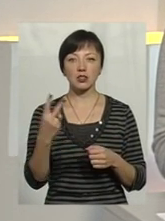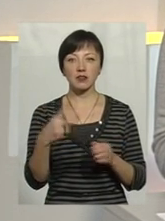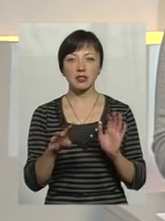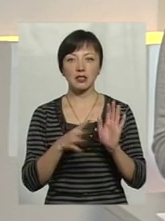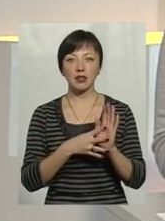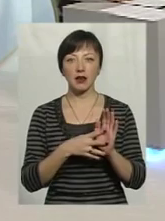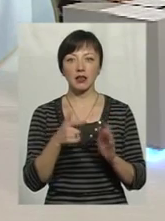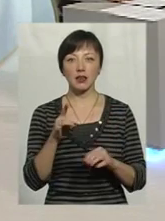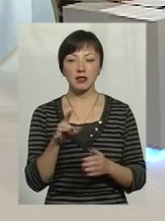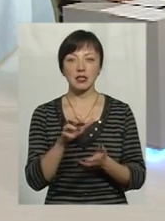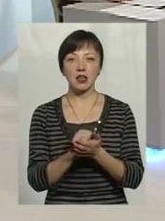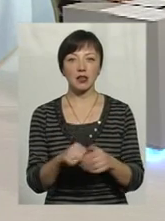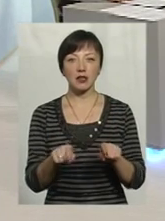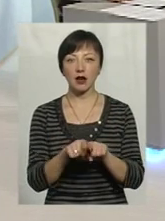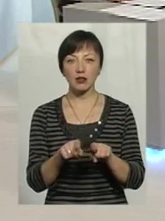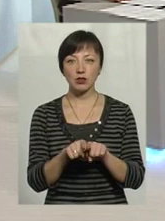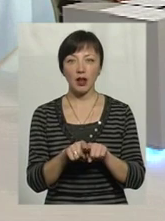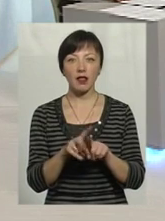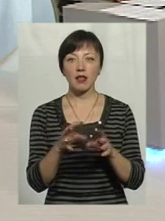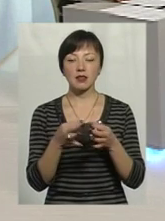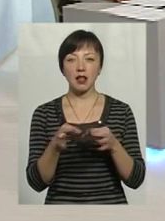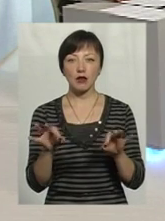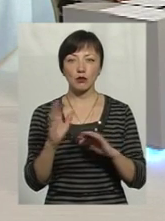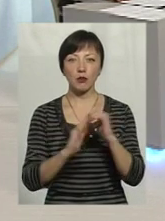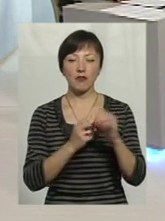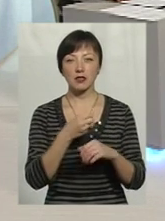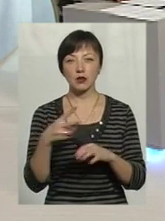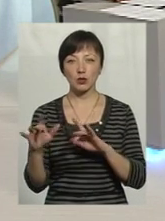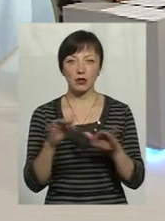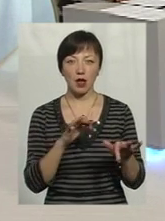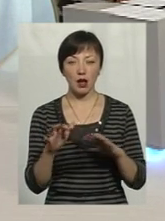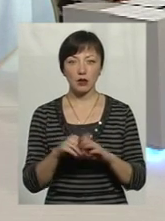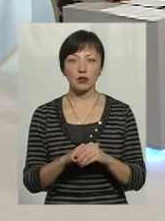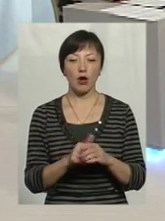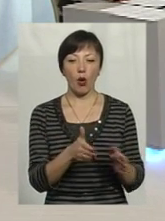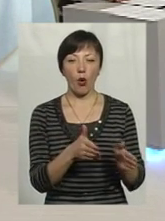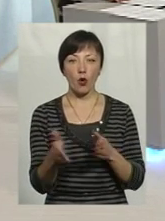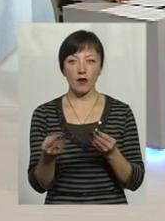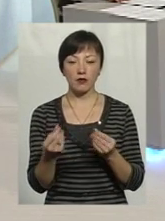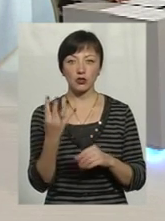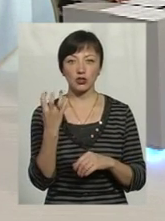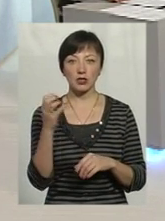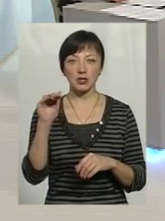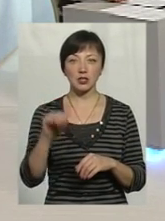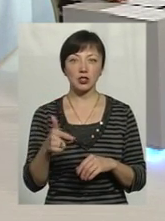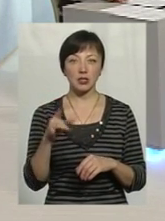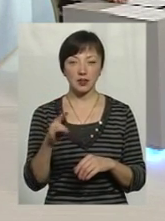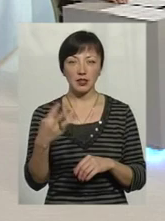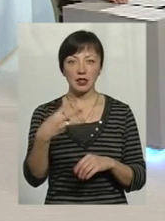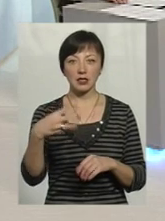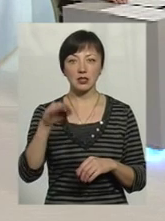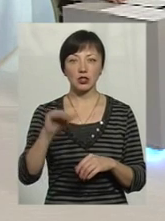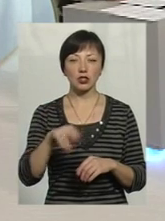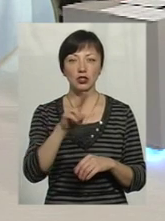2029 гривень доходу від зайняття також незалежної професійної діяльності. Так, готівкою 400 тисяч гривень і 30